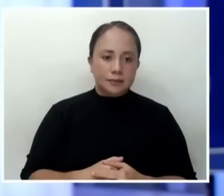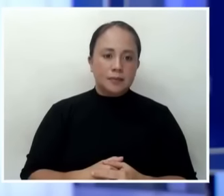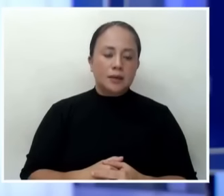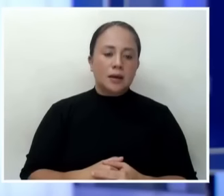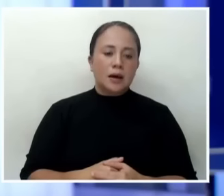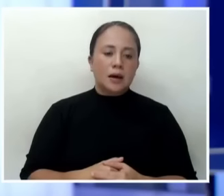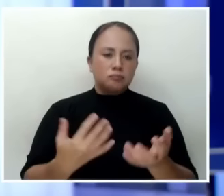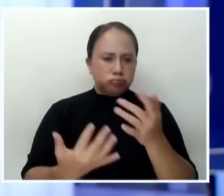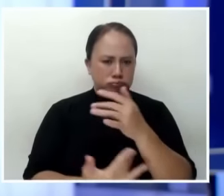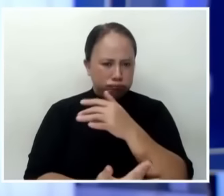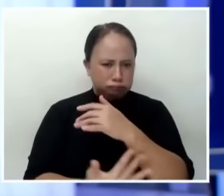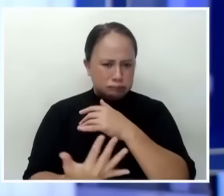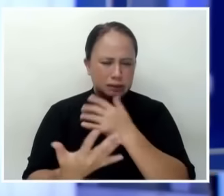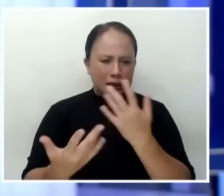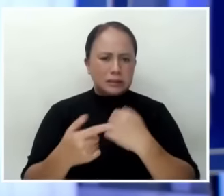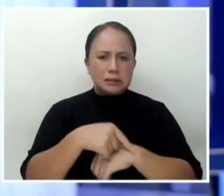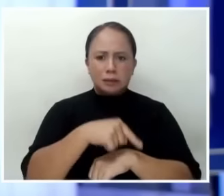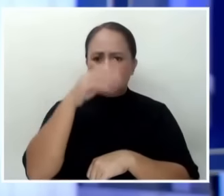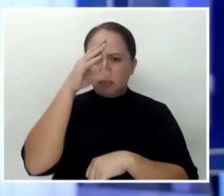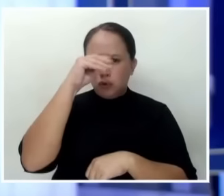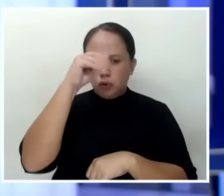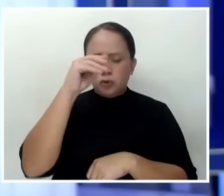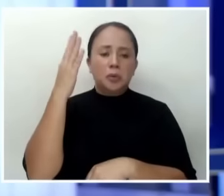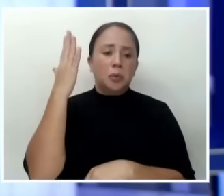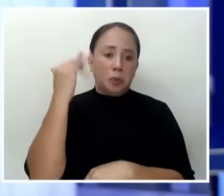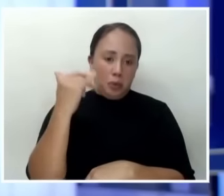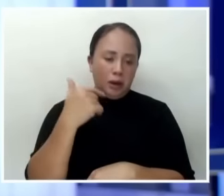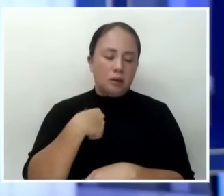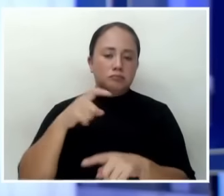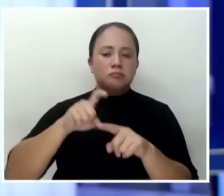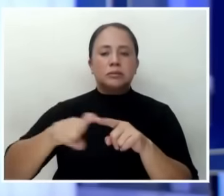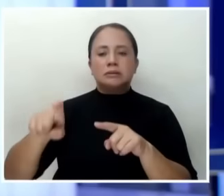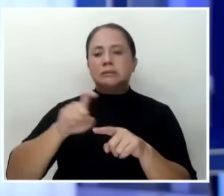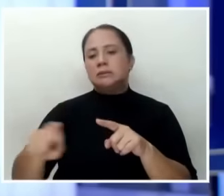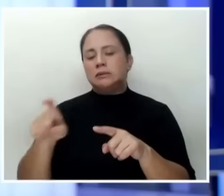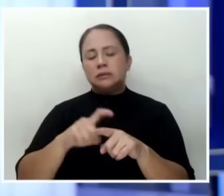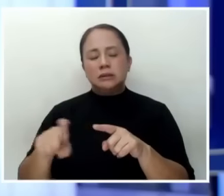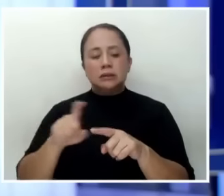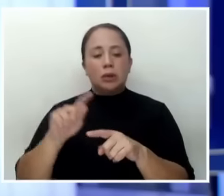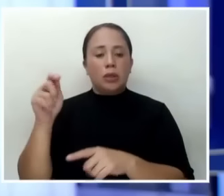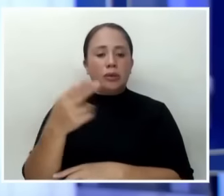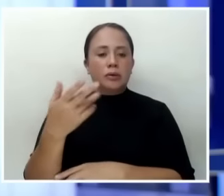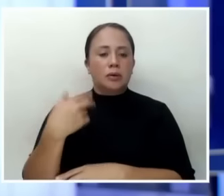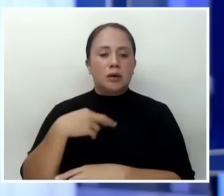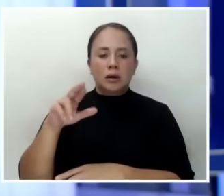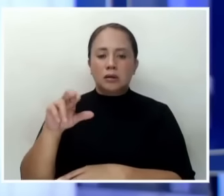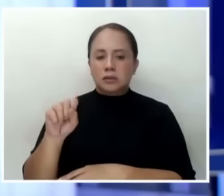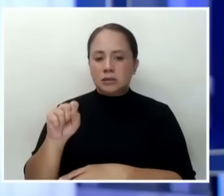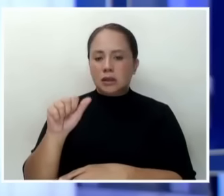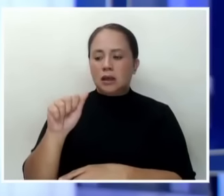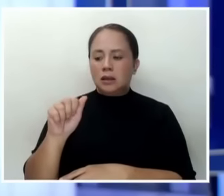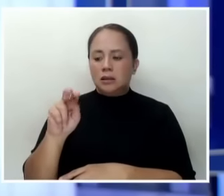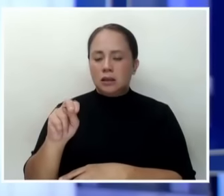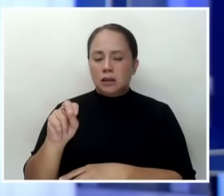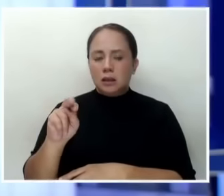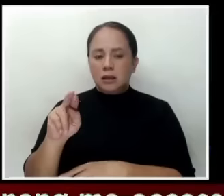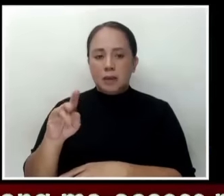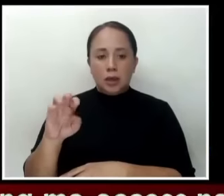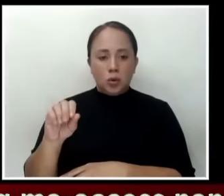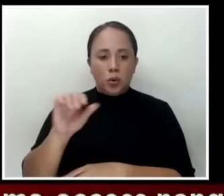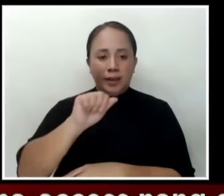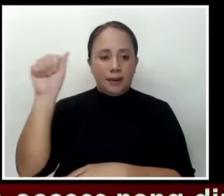sa katawan ang isang lalaki matapos makuryente nitong Webes sa San Remigio Antique. Sa kuha ng